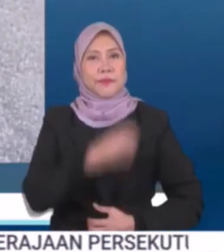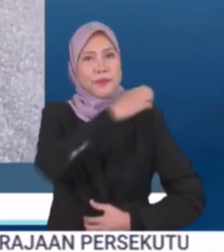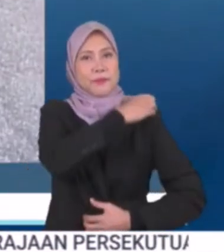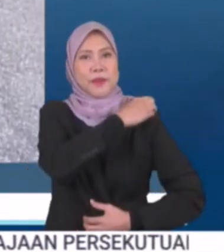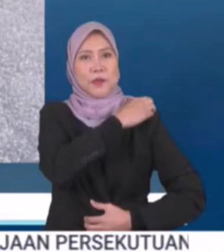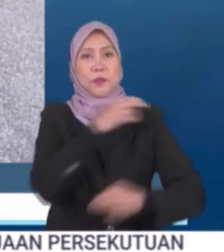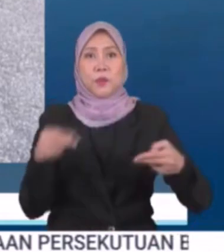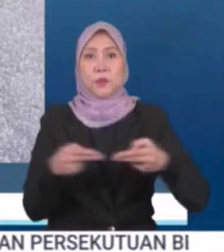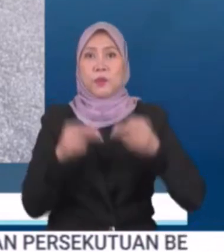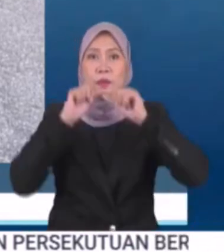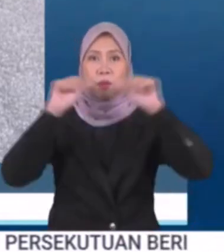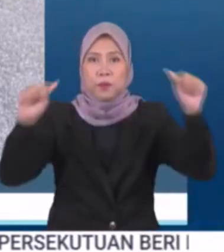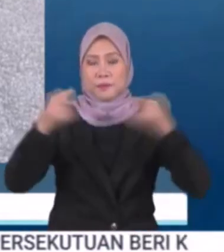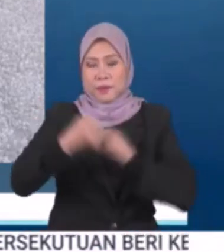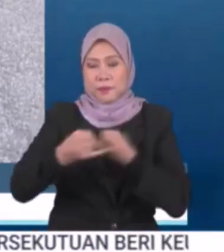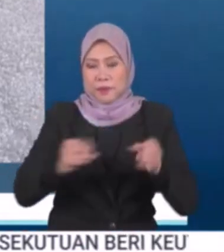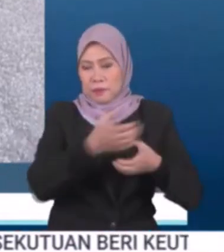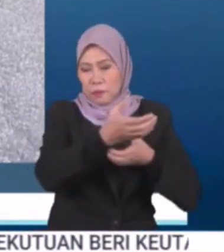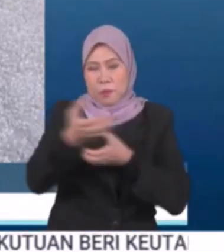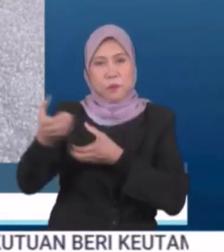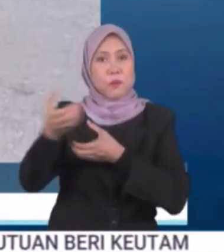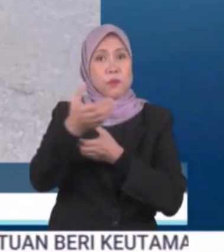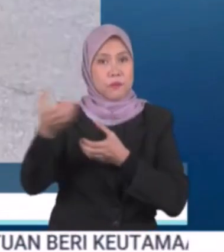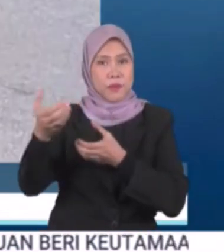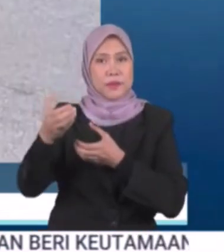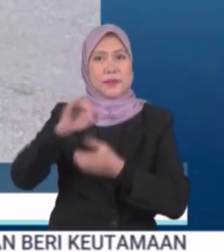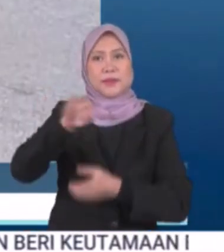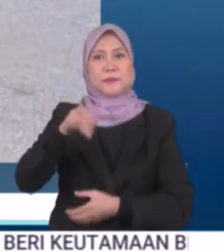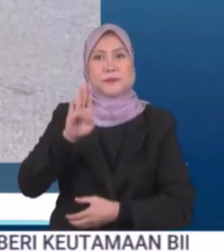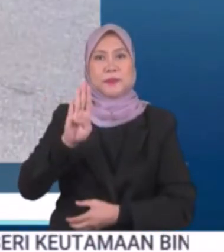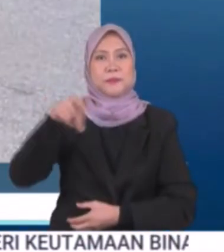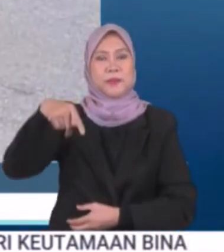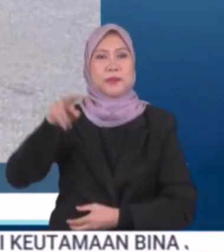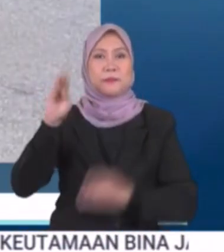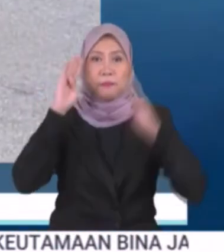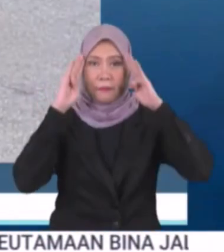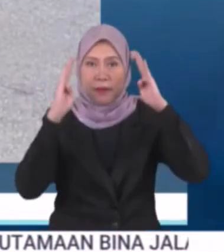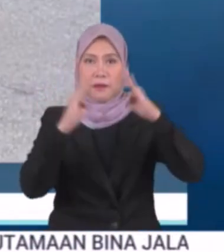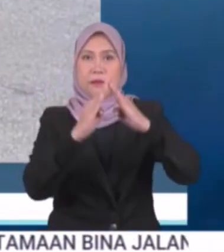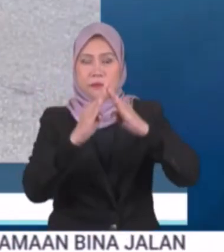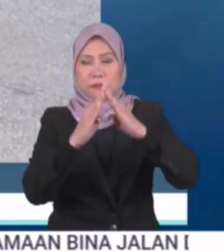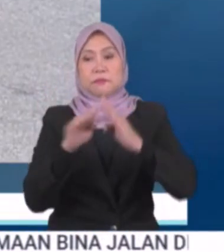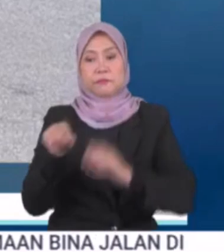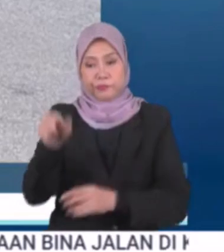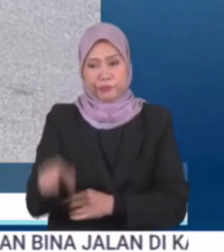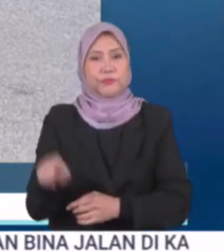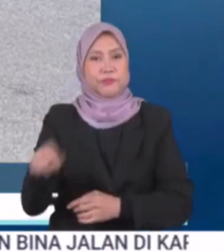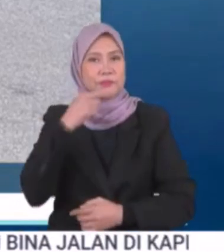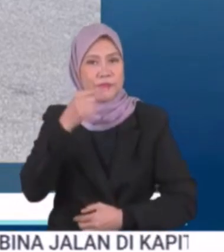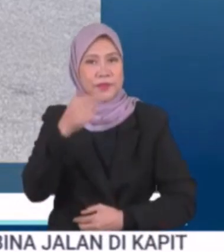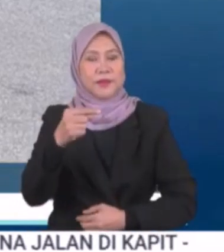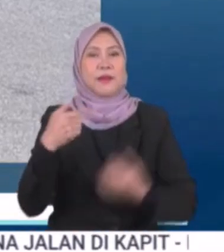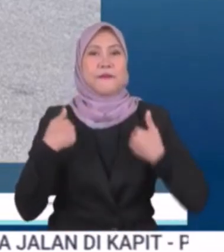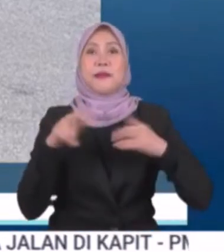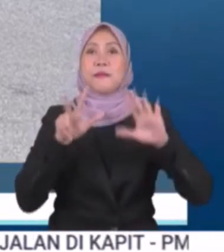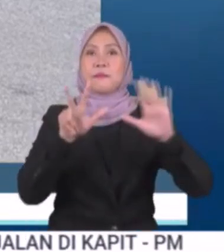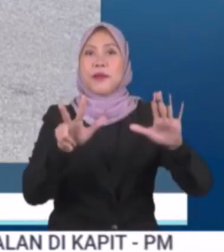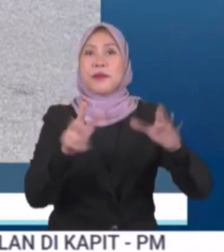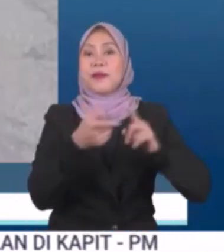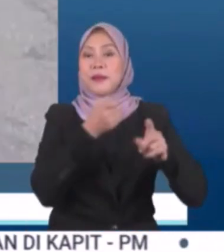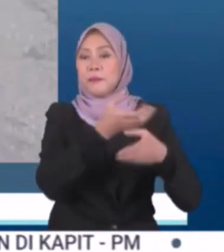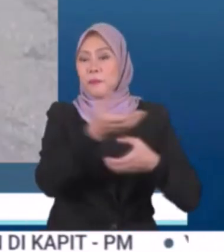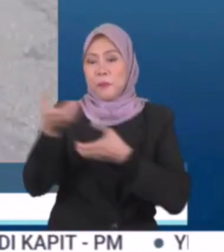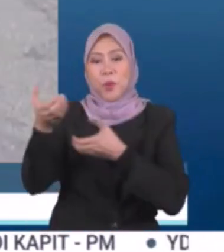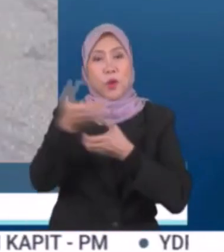Pegawai Perhubungan Awam Jabatan Bomba dan Penyelamat JBPM Pahang Zulfadli Zakaria berkata, seramai 8 anggota dari